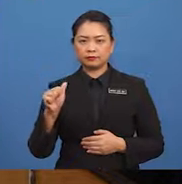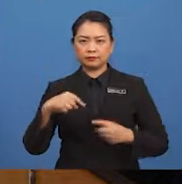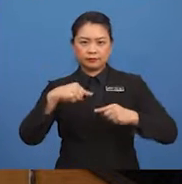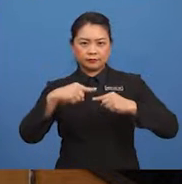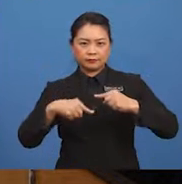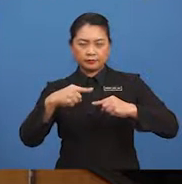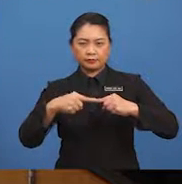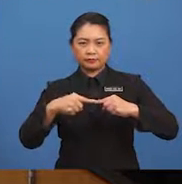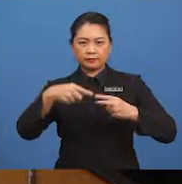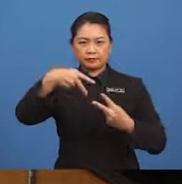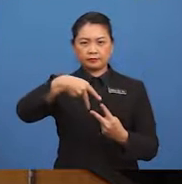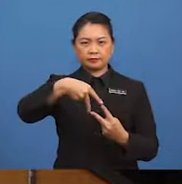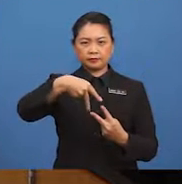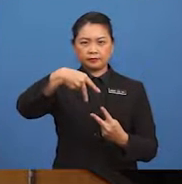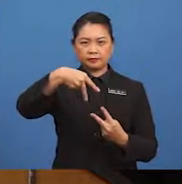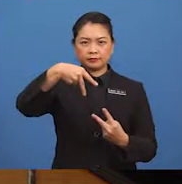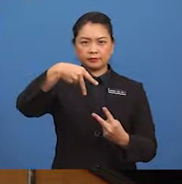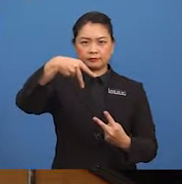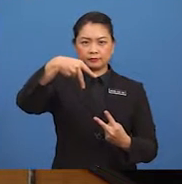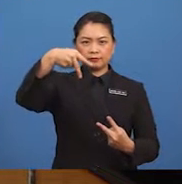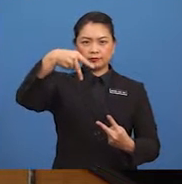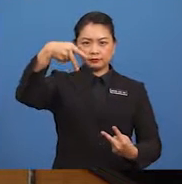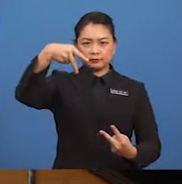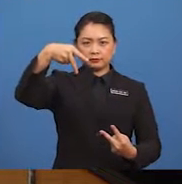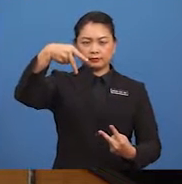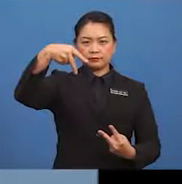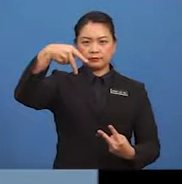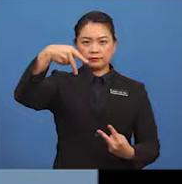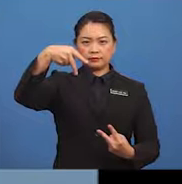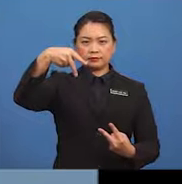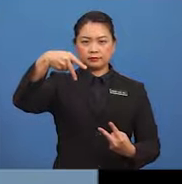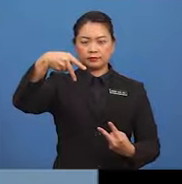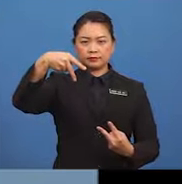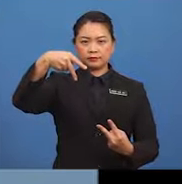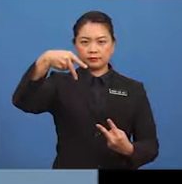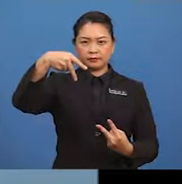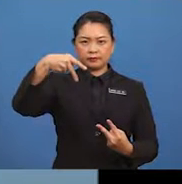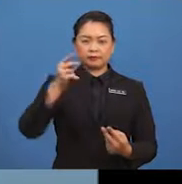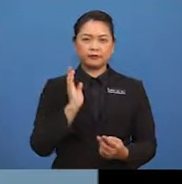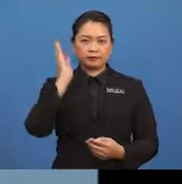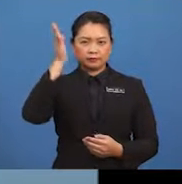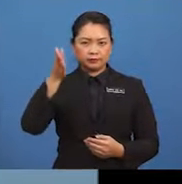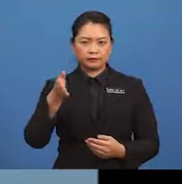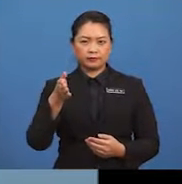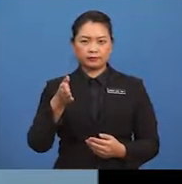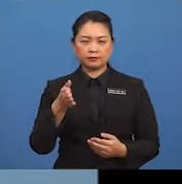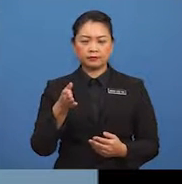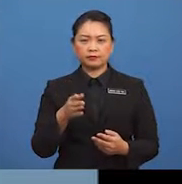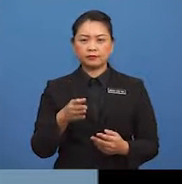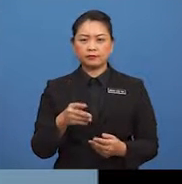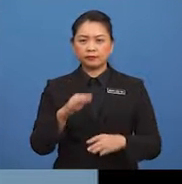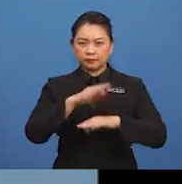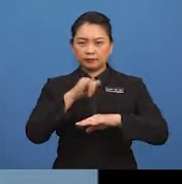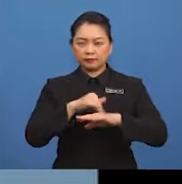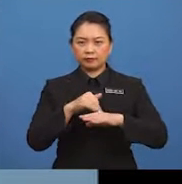Apabila kromatid telah sampai di kutub bertentangan, kromatid ini dikenali sebagai